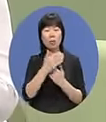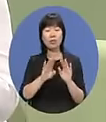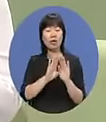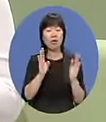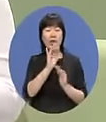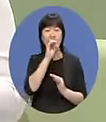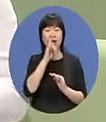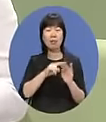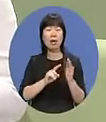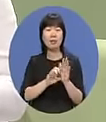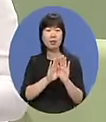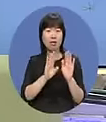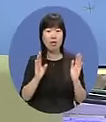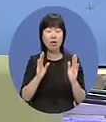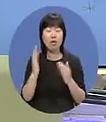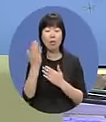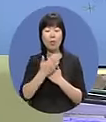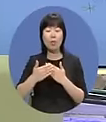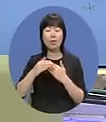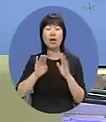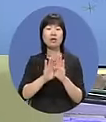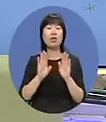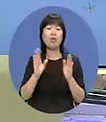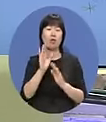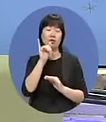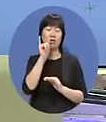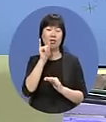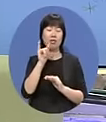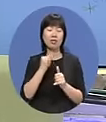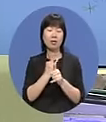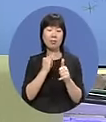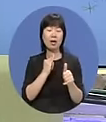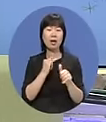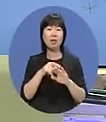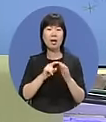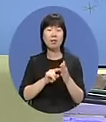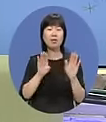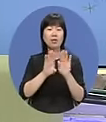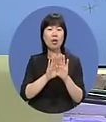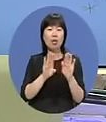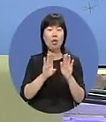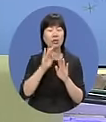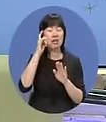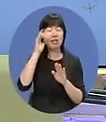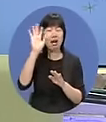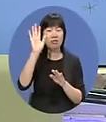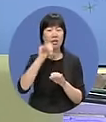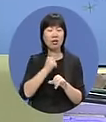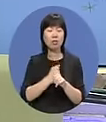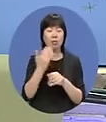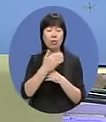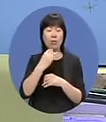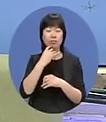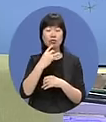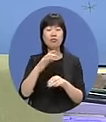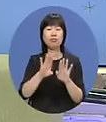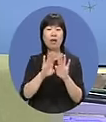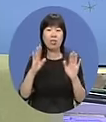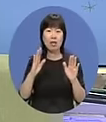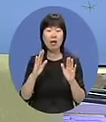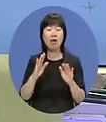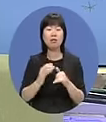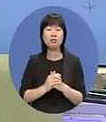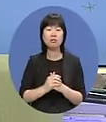않아요. 마음이 열려야지 이 몸의 문이 그렇죠. 열리는데, 남편분은 마음의 문은 열 생각을 안 하고 몸의